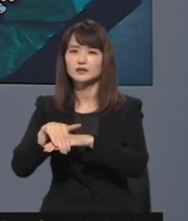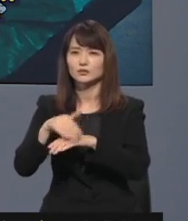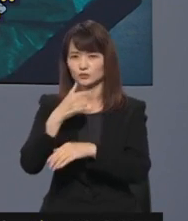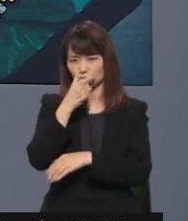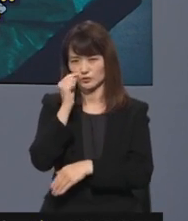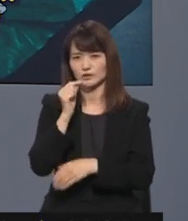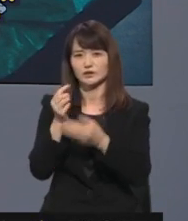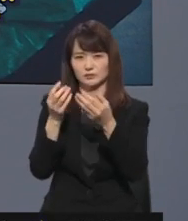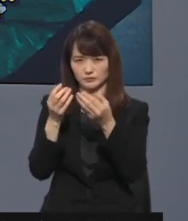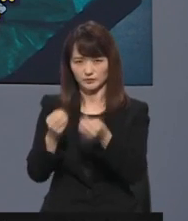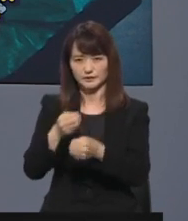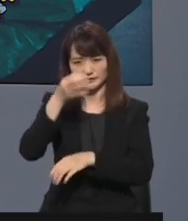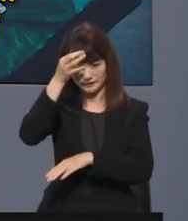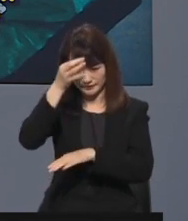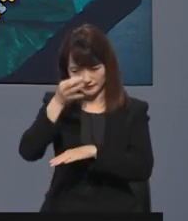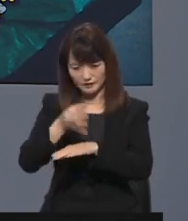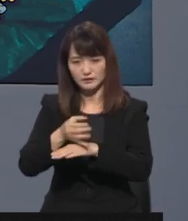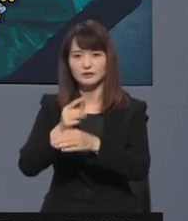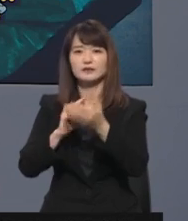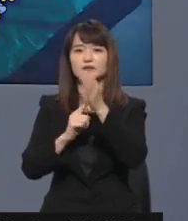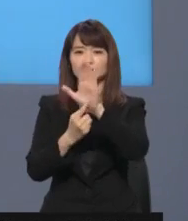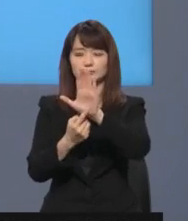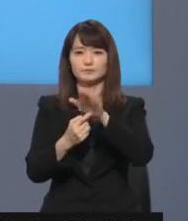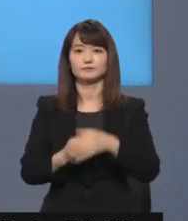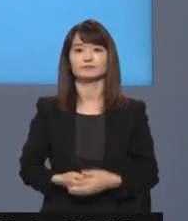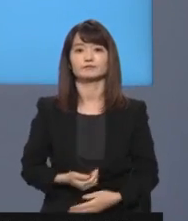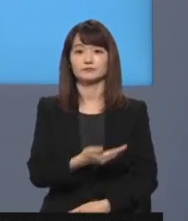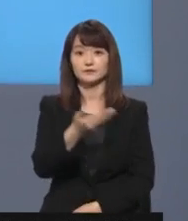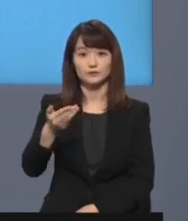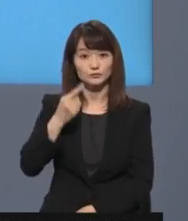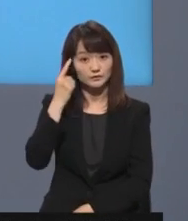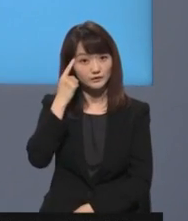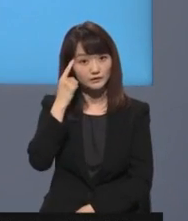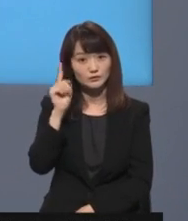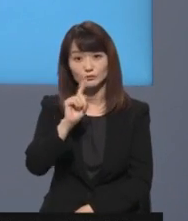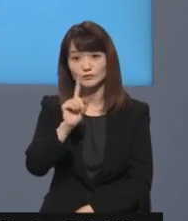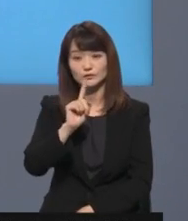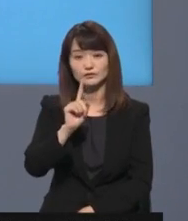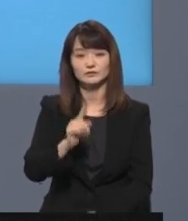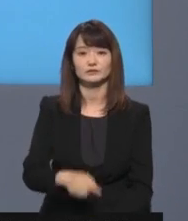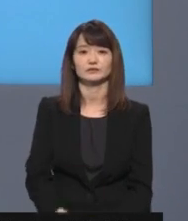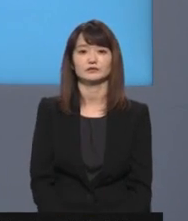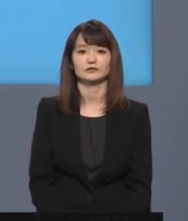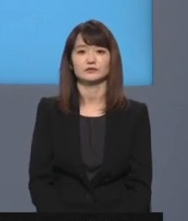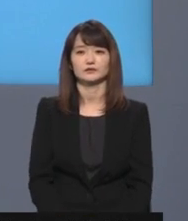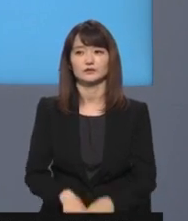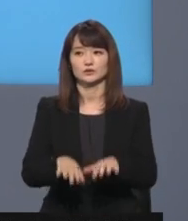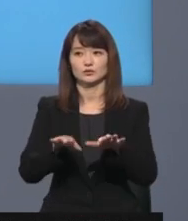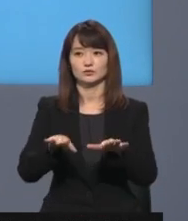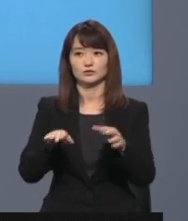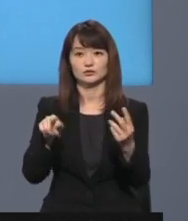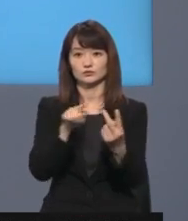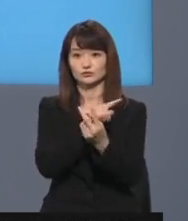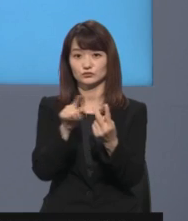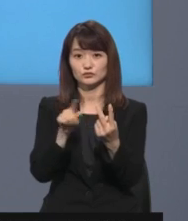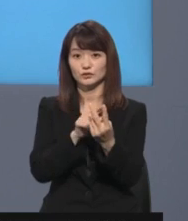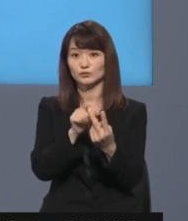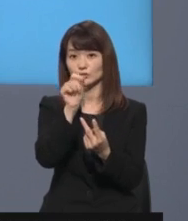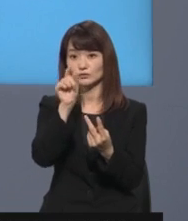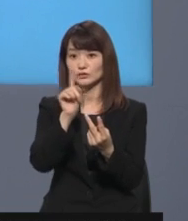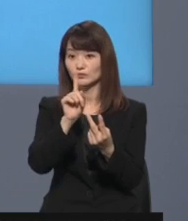많았다며 하고 할 때 3 밝혔습니다 여러분의 하거든요 오늘 에픽 은 무엇인가요